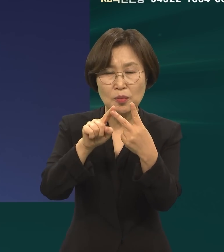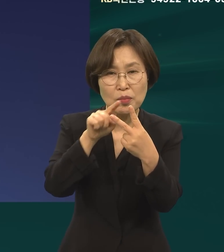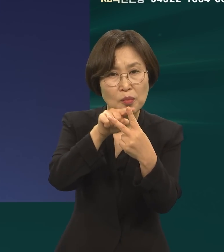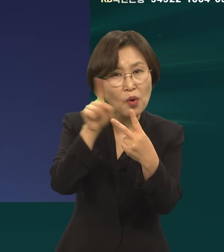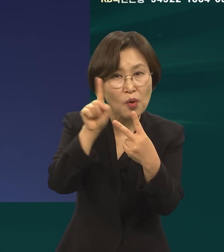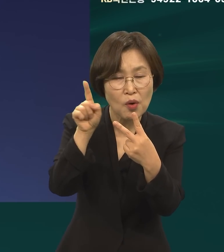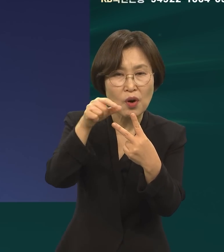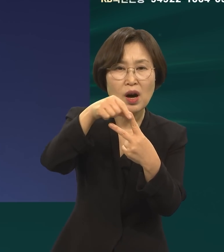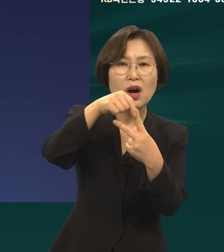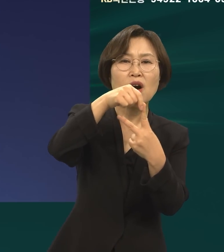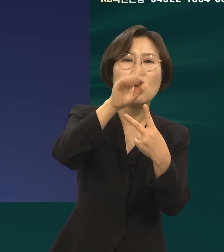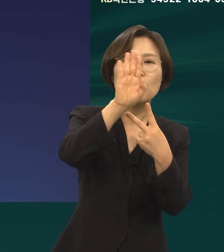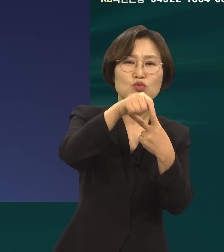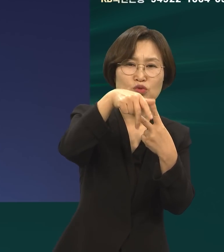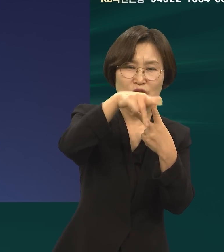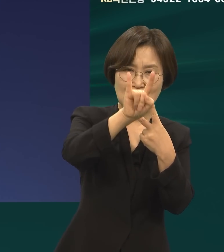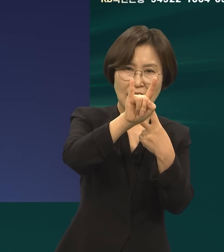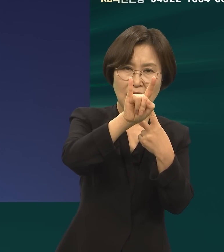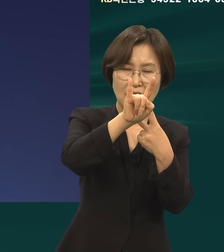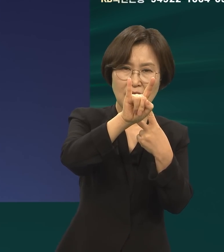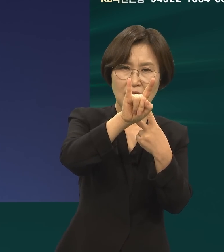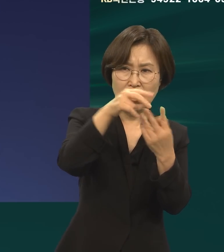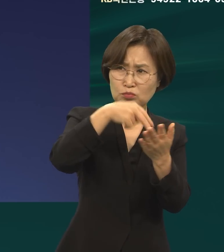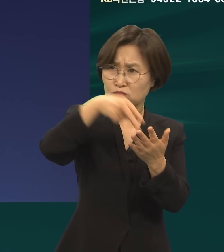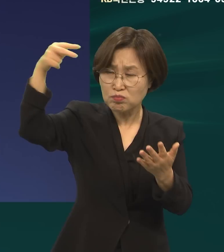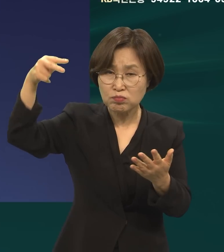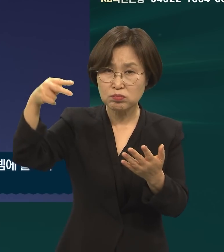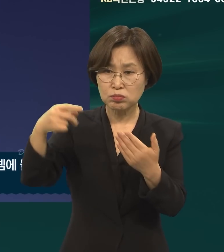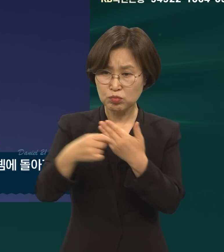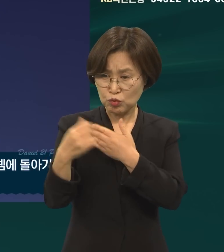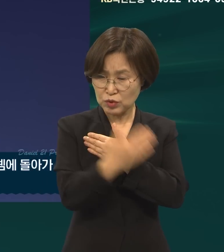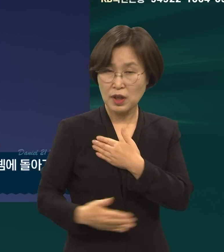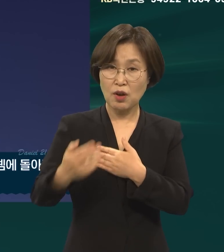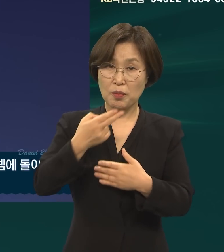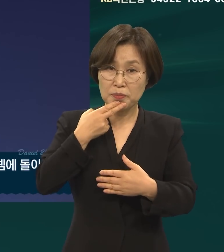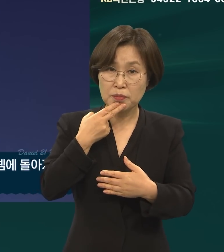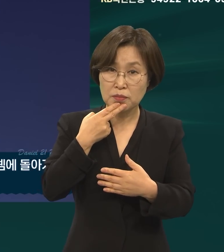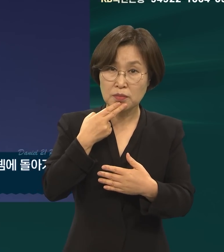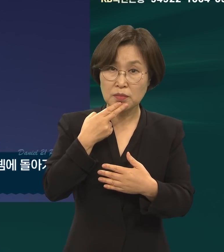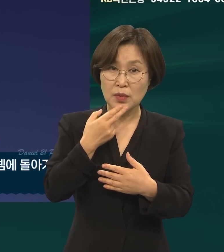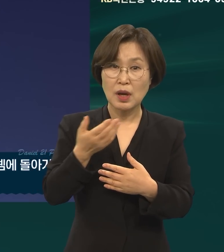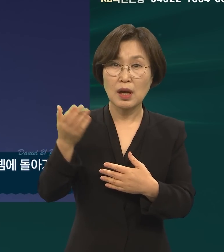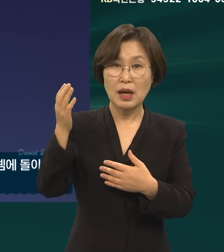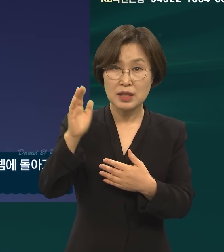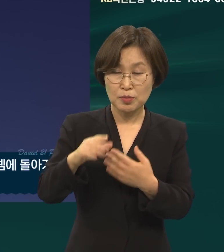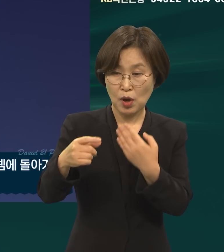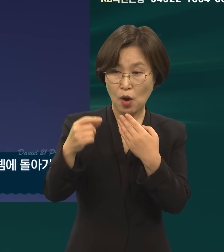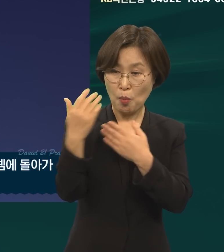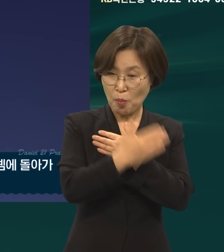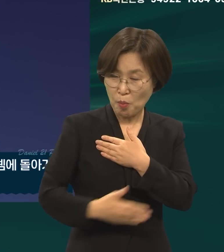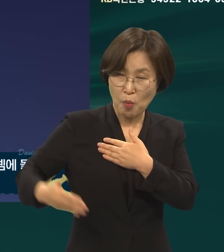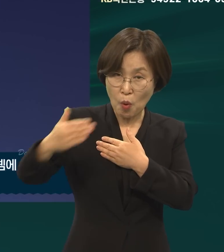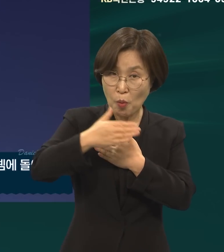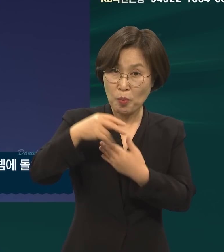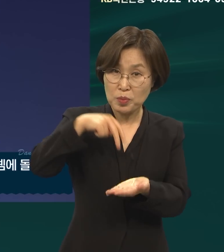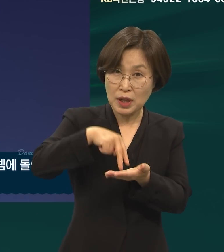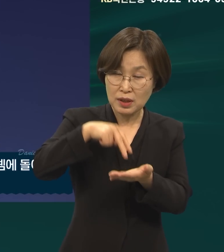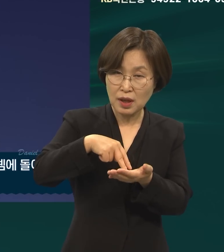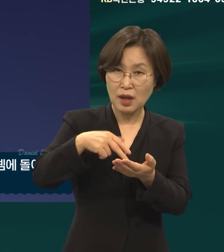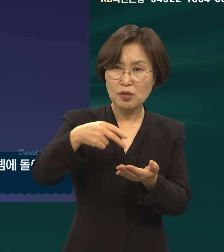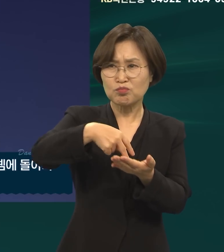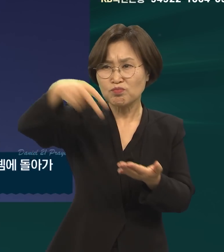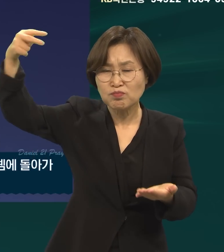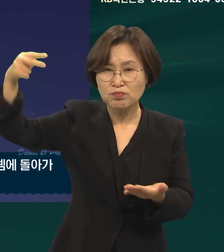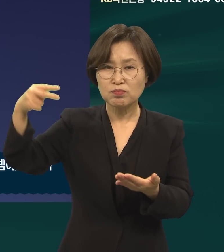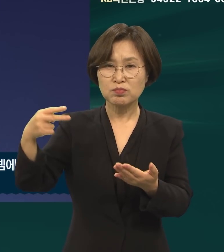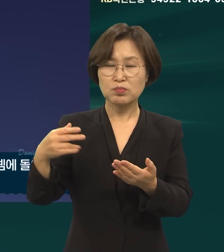부재입니다. 이 다음 절이 놀랍습니다. 주님은 몸으로는 부재이십니다.